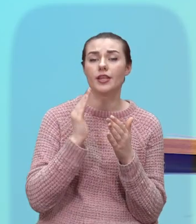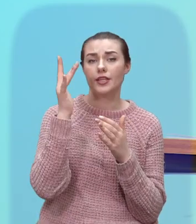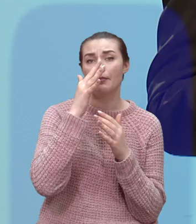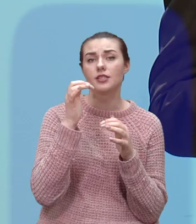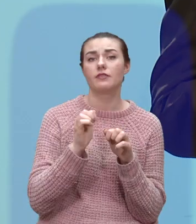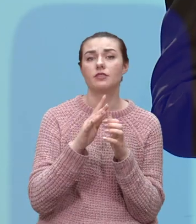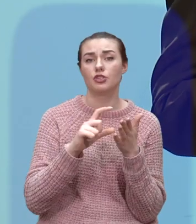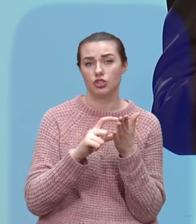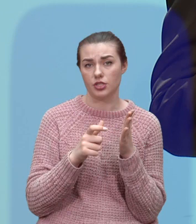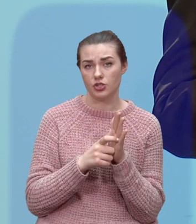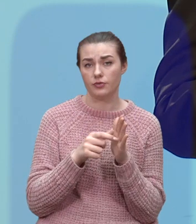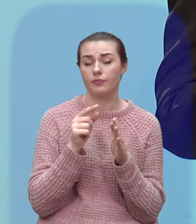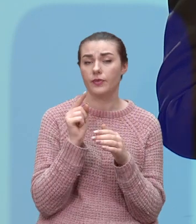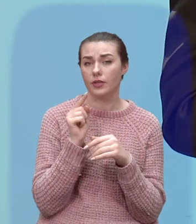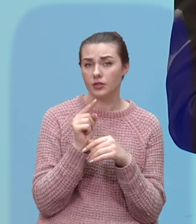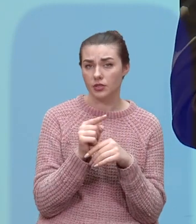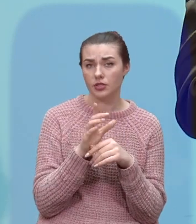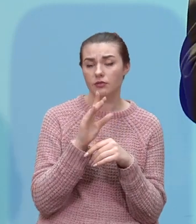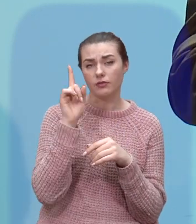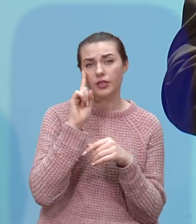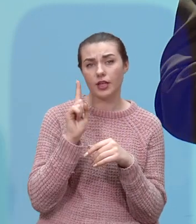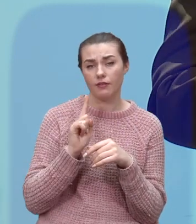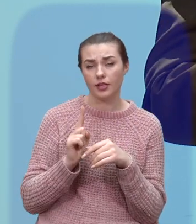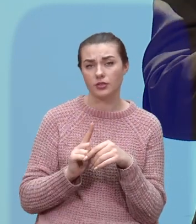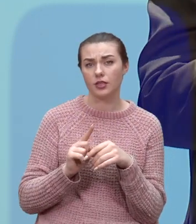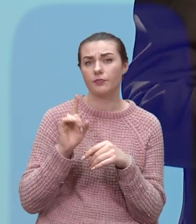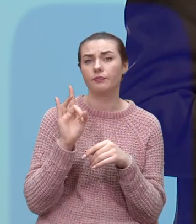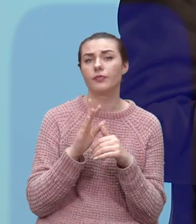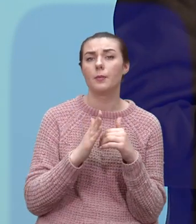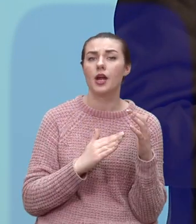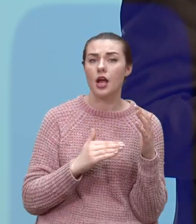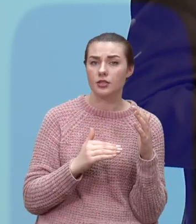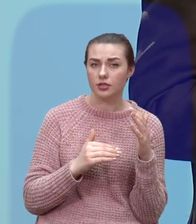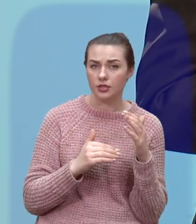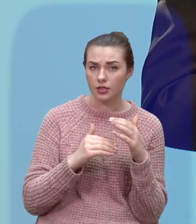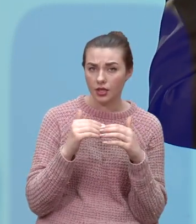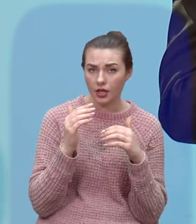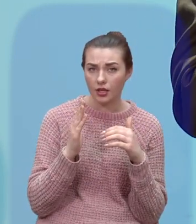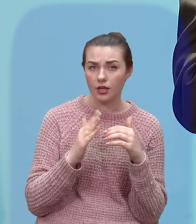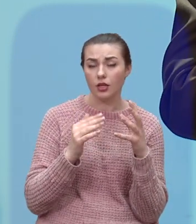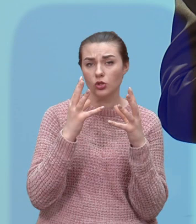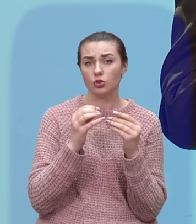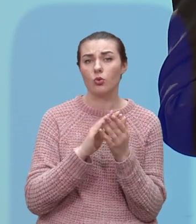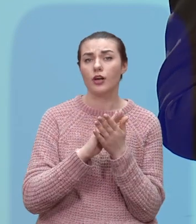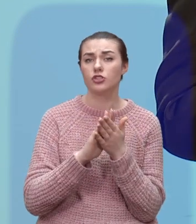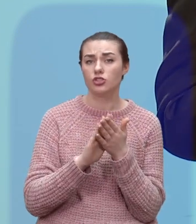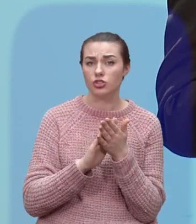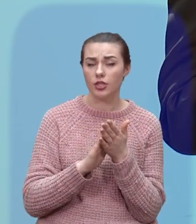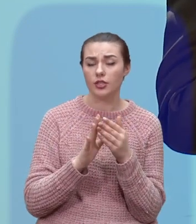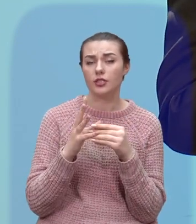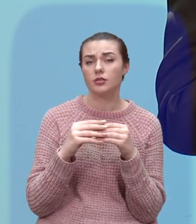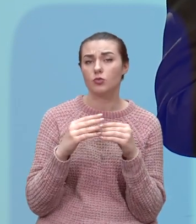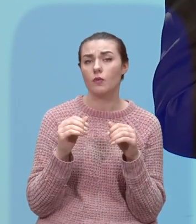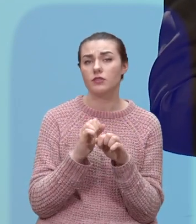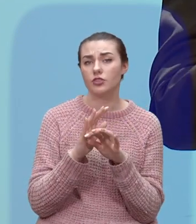небесного святилища дело в том что на в еврейской ритуальной практики даню очищения